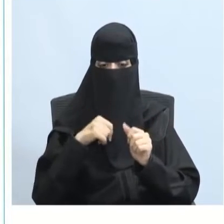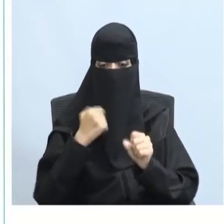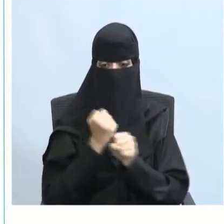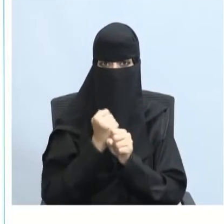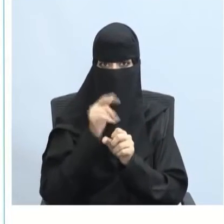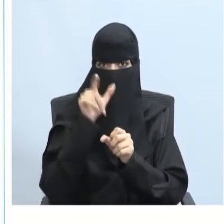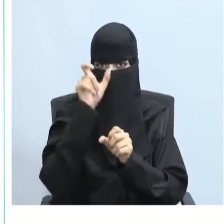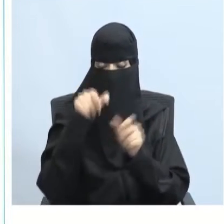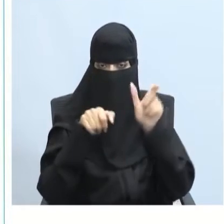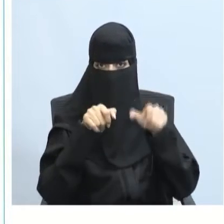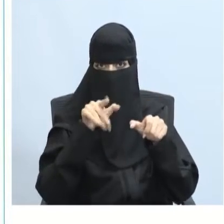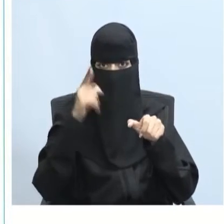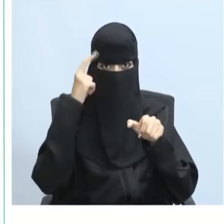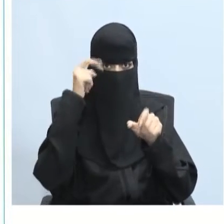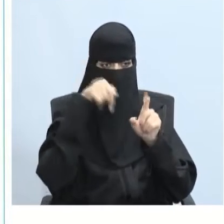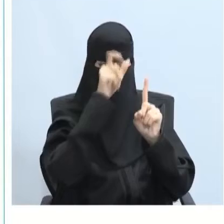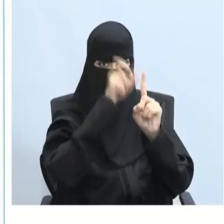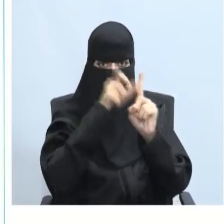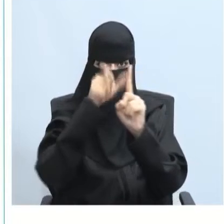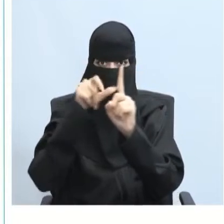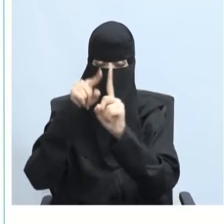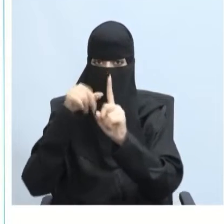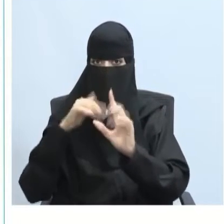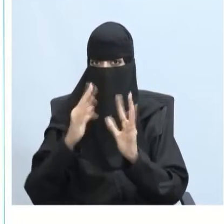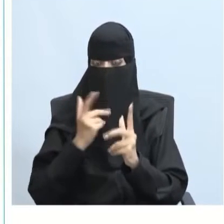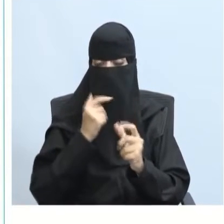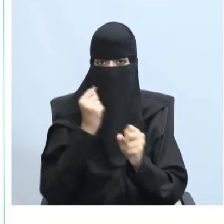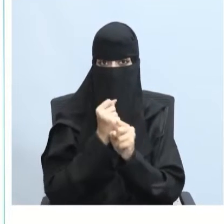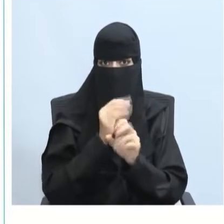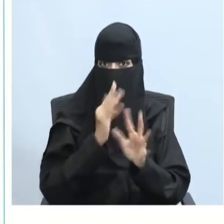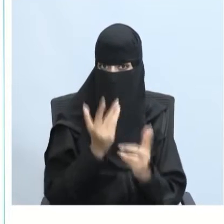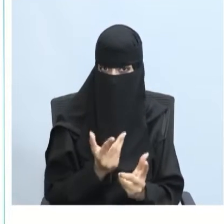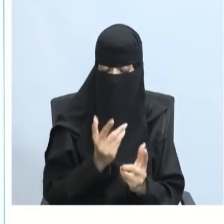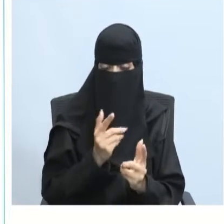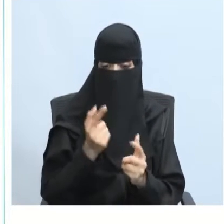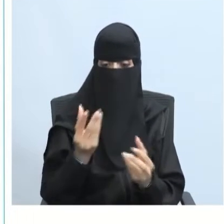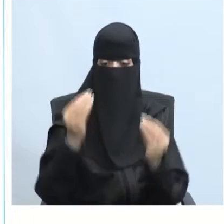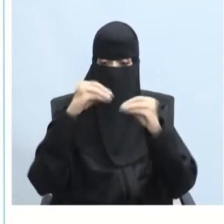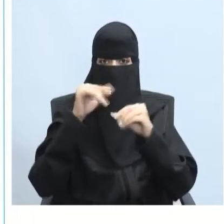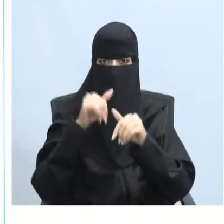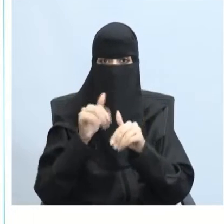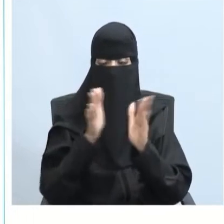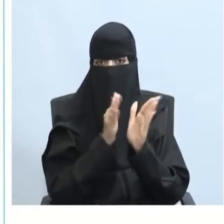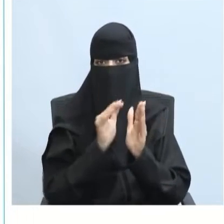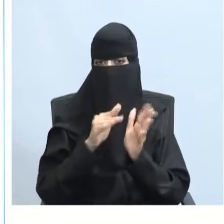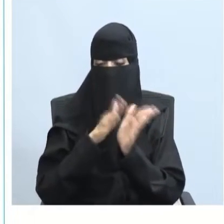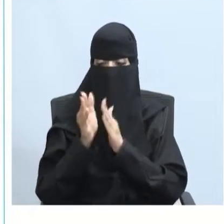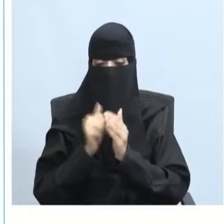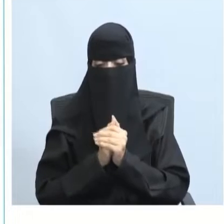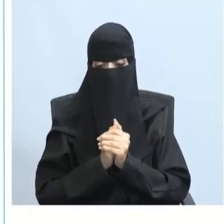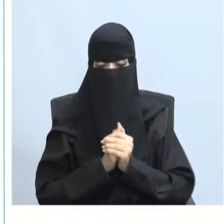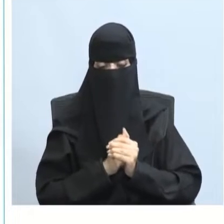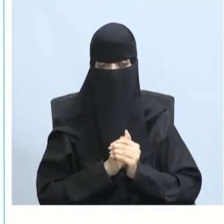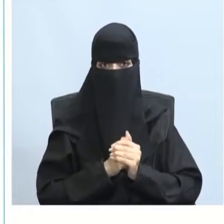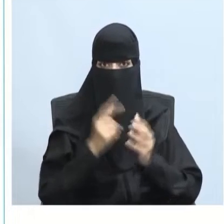ذكرناها اللي هي مدير المشروع مدير الانتاج كاتب السيناريو مدير طاقم التمثيل الى